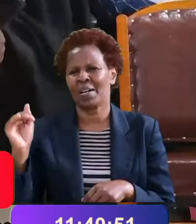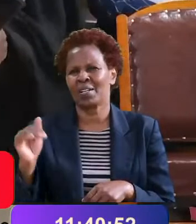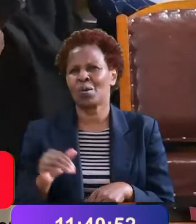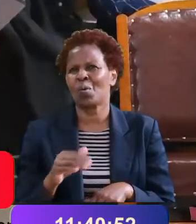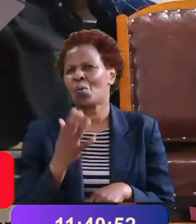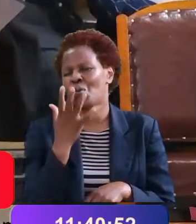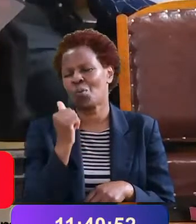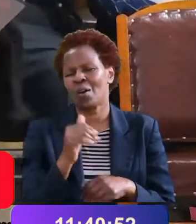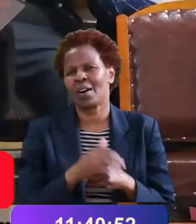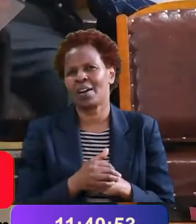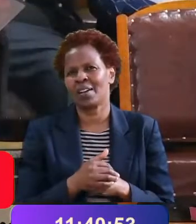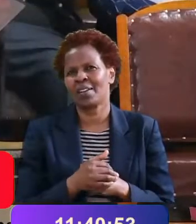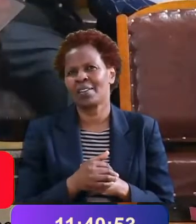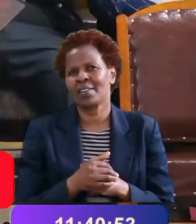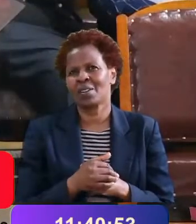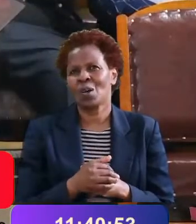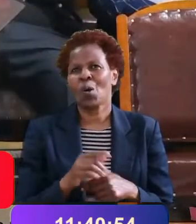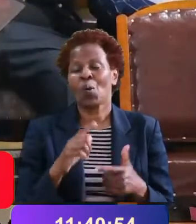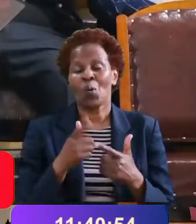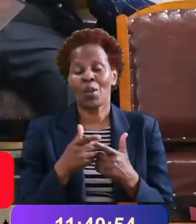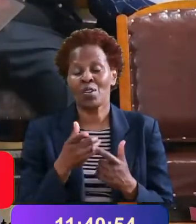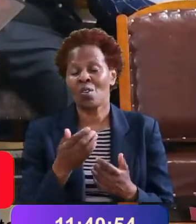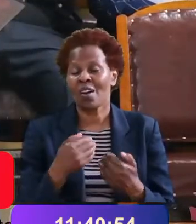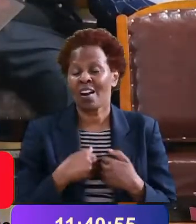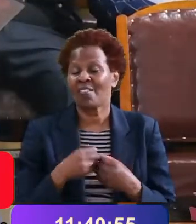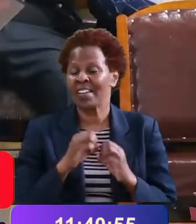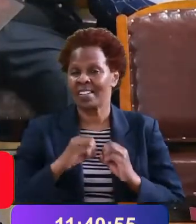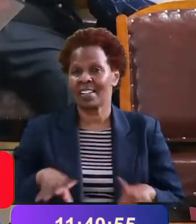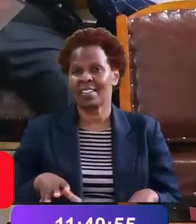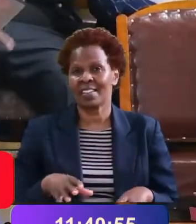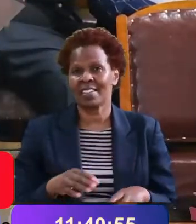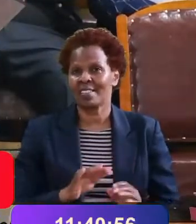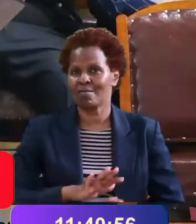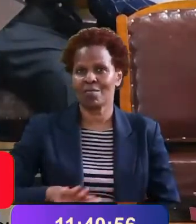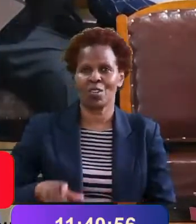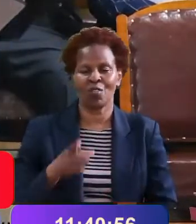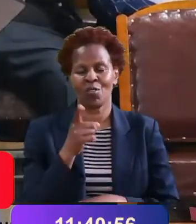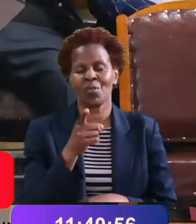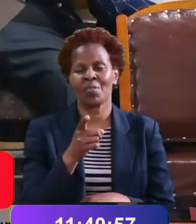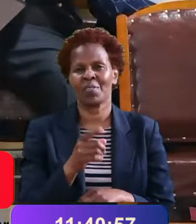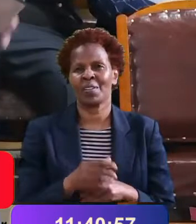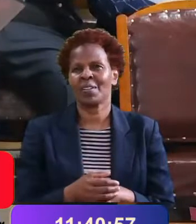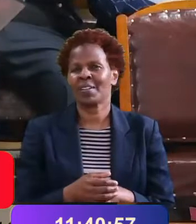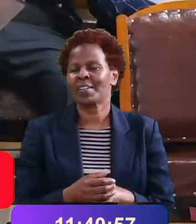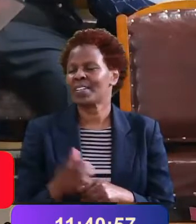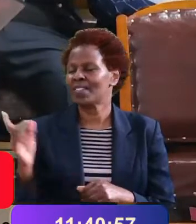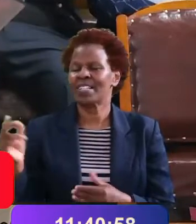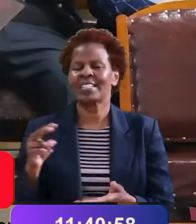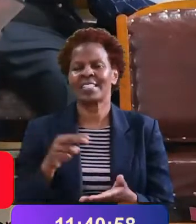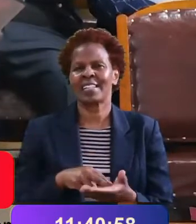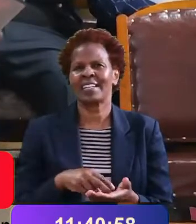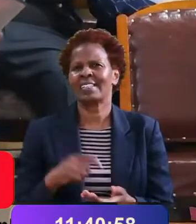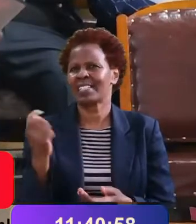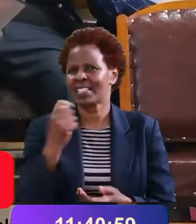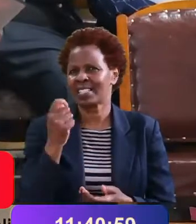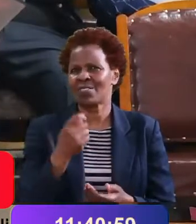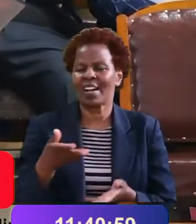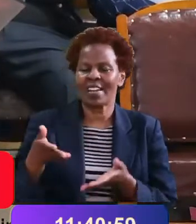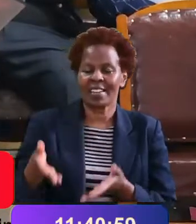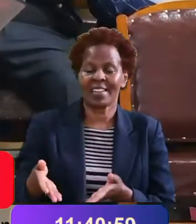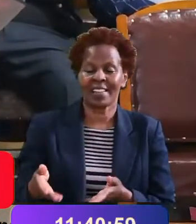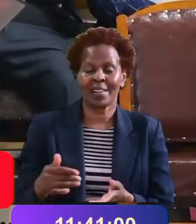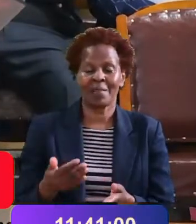Na binadamu wakati tumefilisika ametuacha. Hapa tukisema watu wasimame watoe ushuhuda watasema. Walikuwa